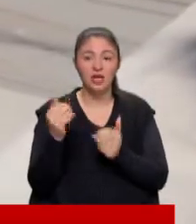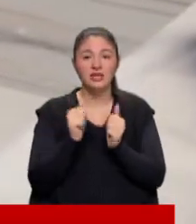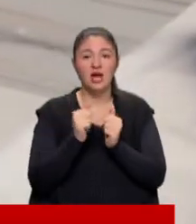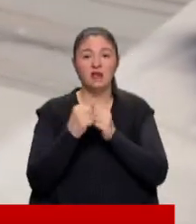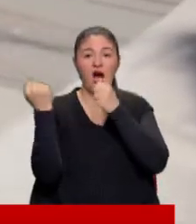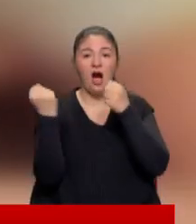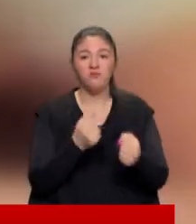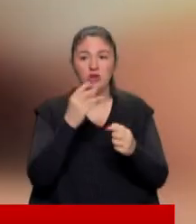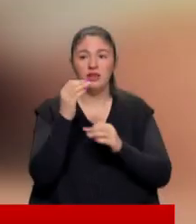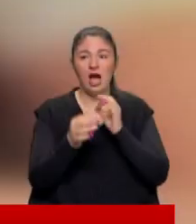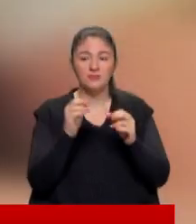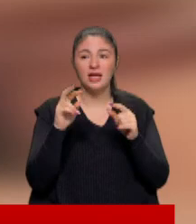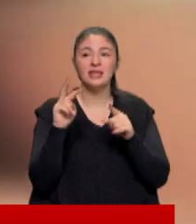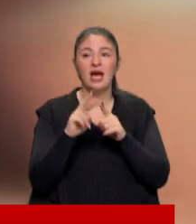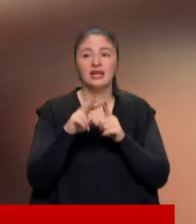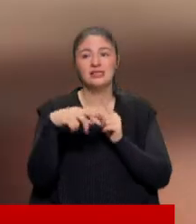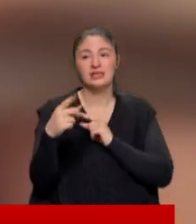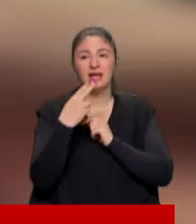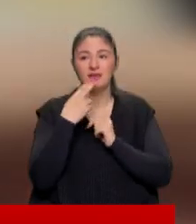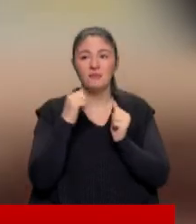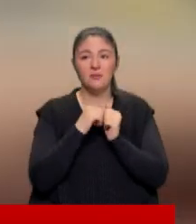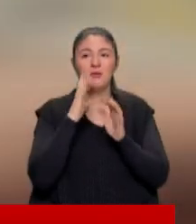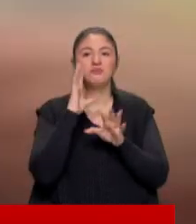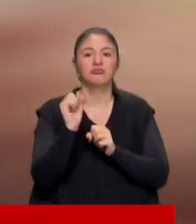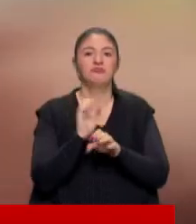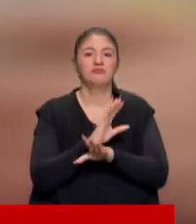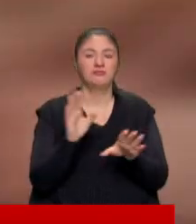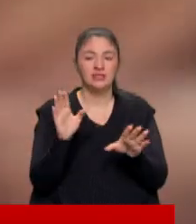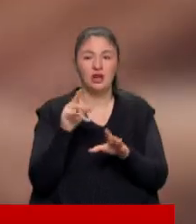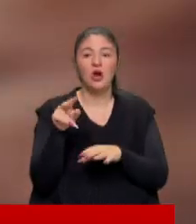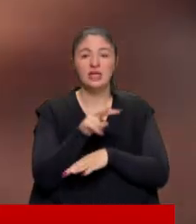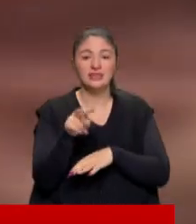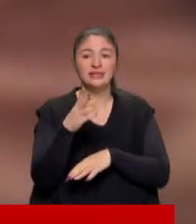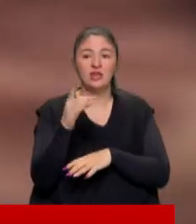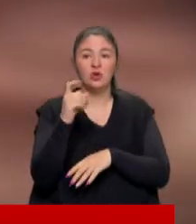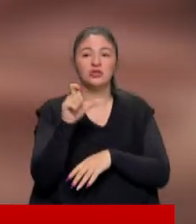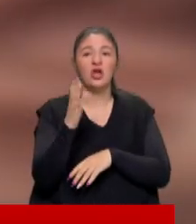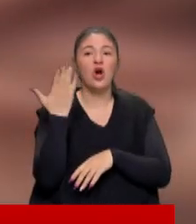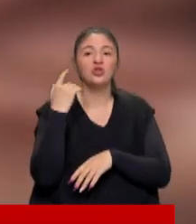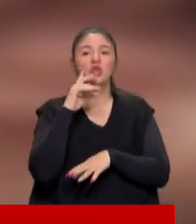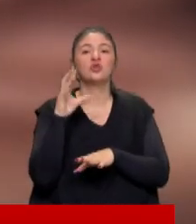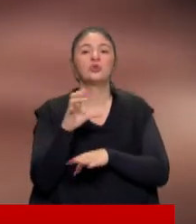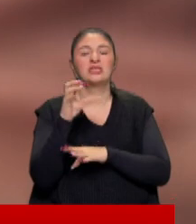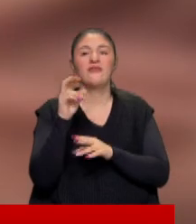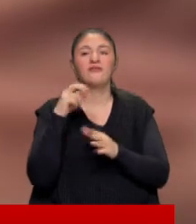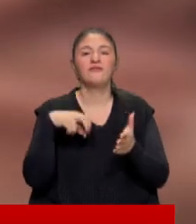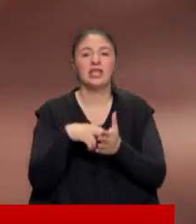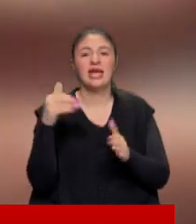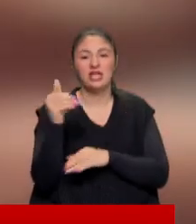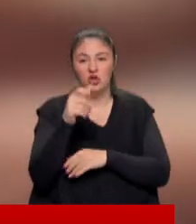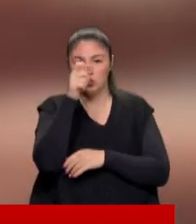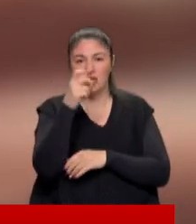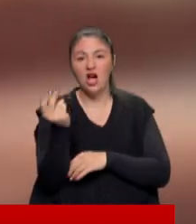Yanına yerleşen akrabası Nargiza Haydarova ile birlikte gözaltına alındı. Onun da 9 ay önce turist vizesiyle girdiği